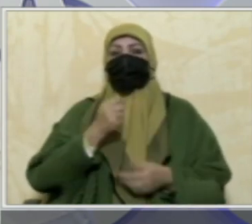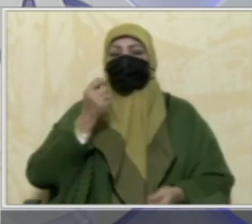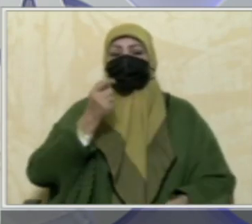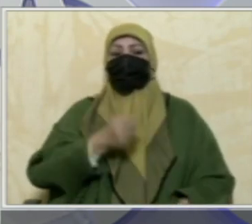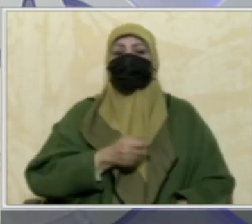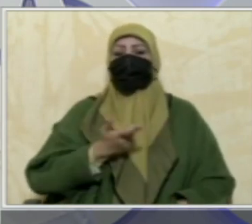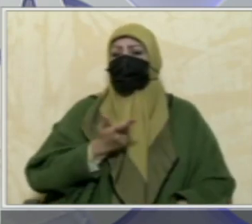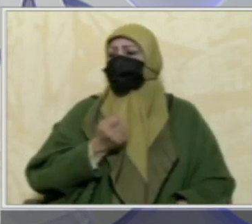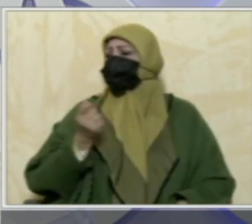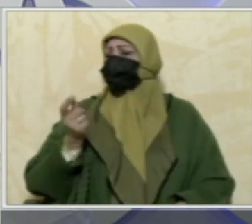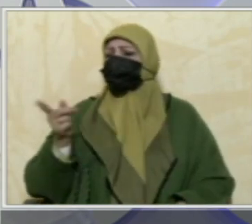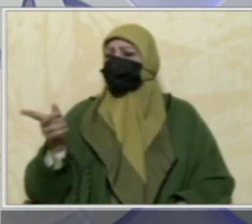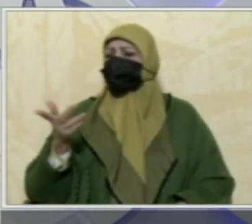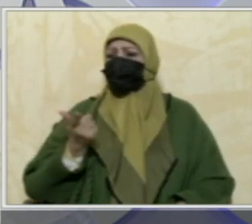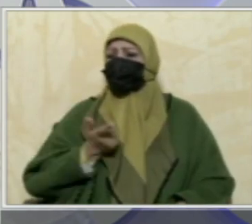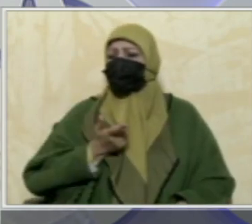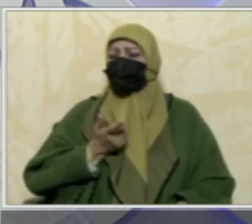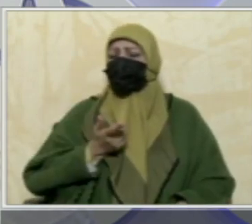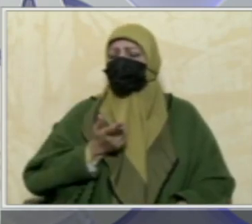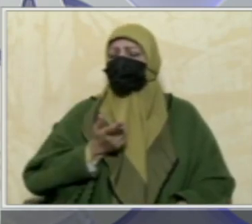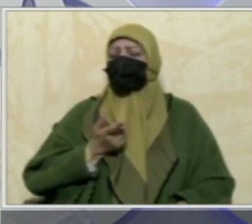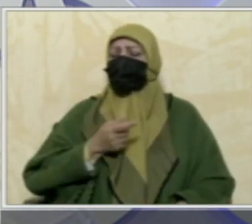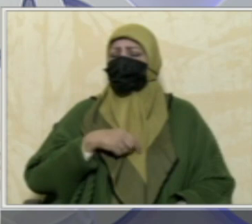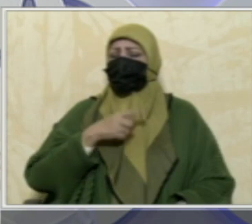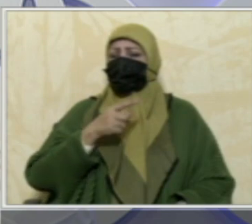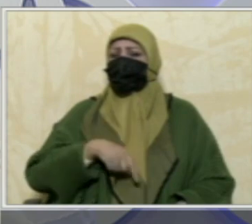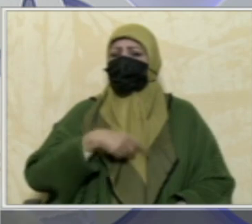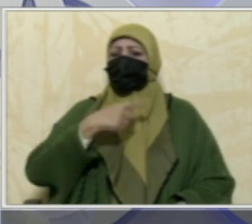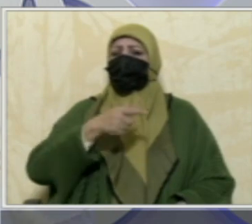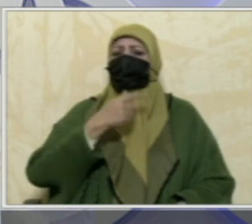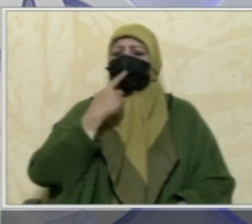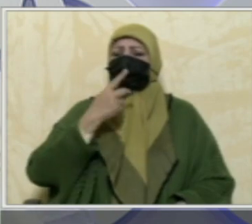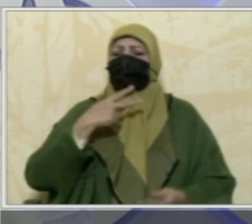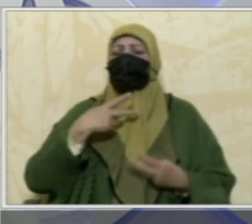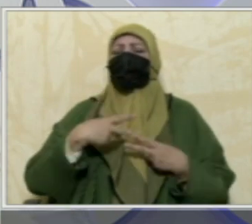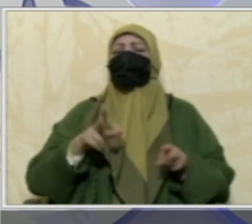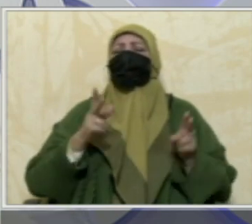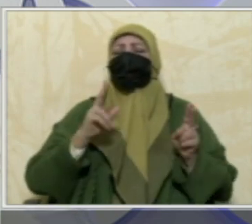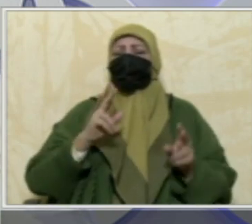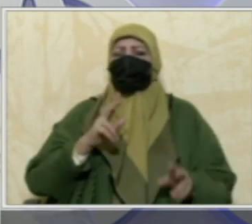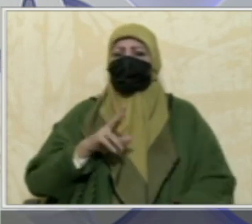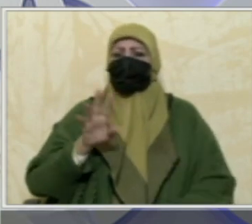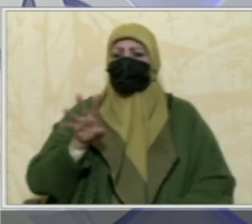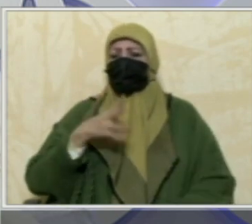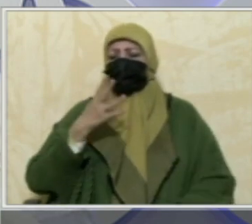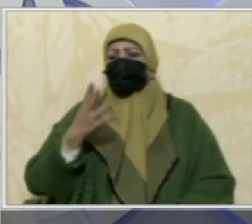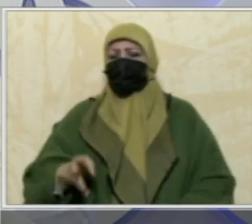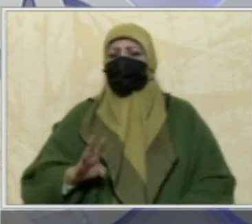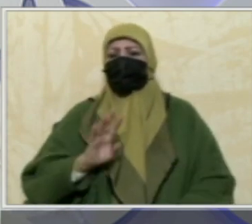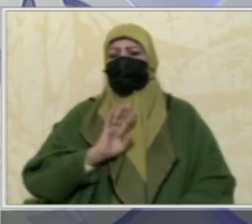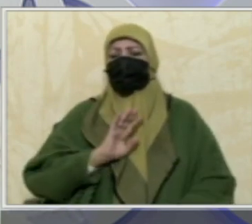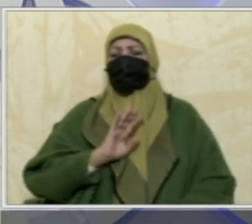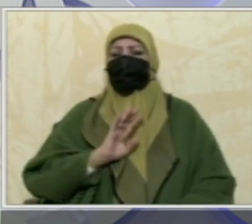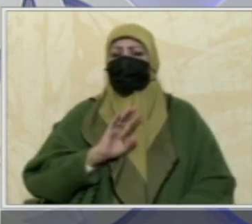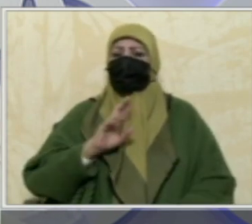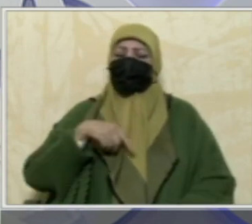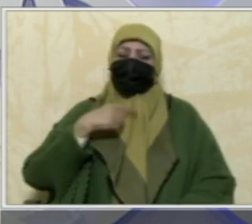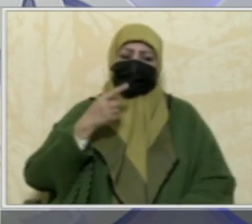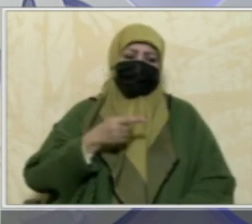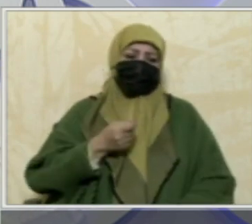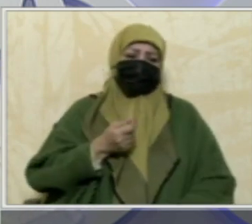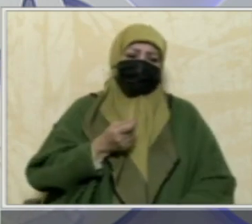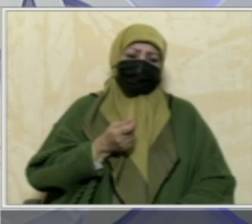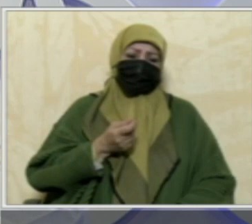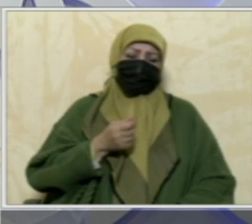يتحملنا لمتى ما يفتح الله هذا ابتداء لا يجوز تعال الى ابتداء وقلنا يا فلان نراه بتراجيني ومتوقعه تراجيني